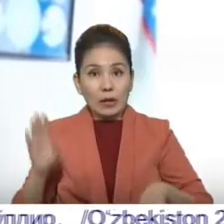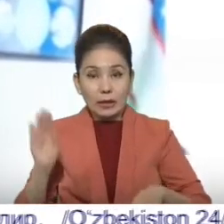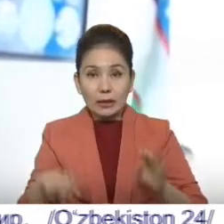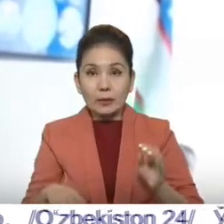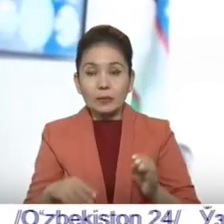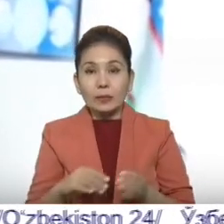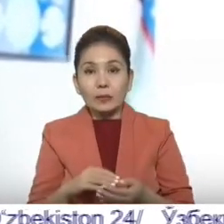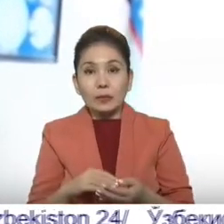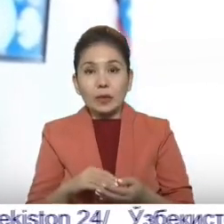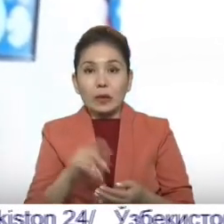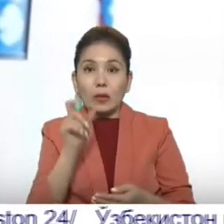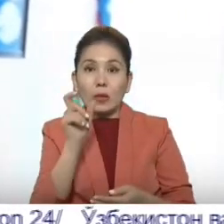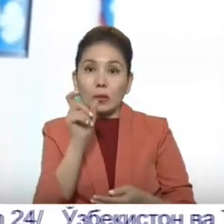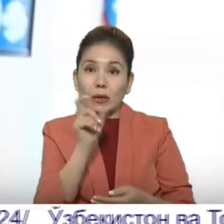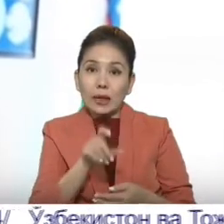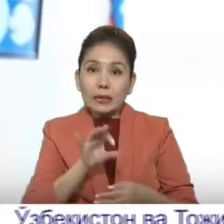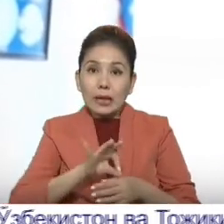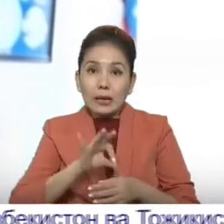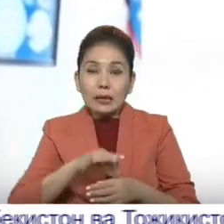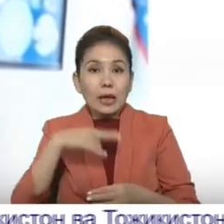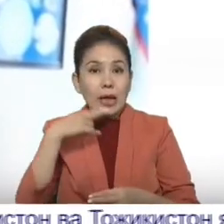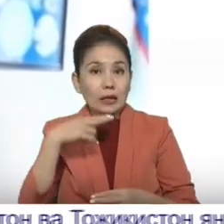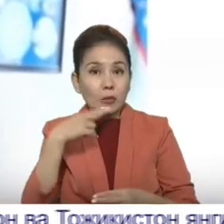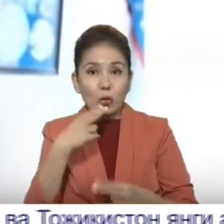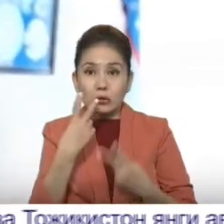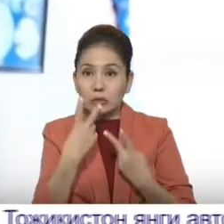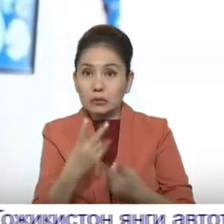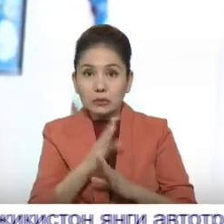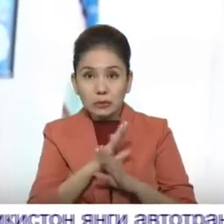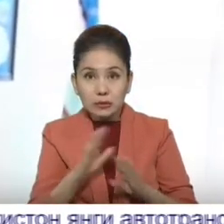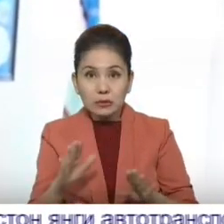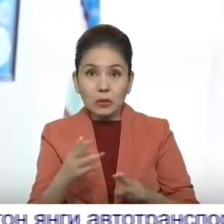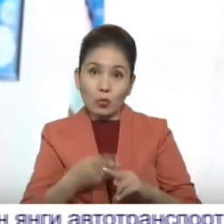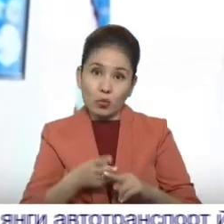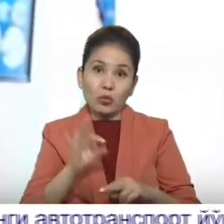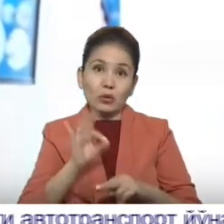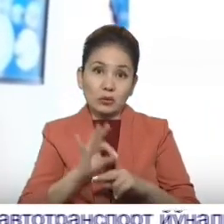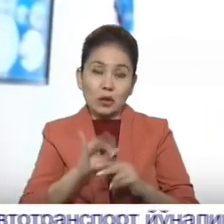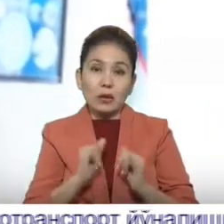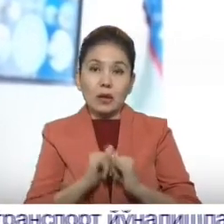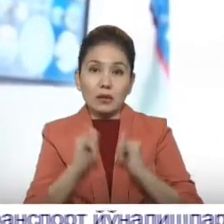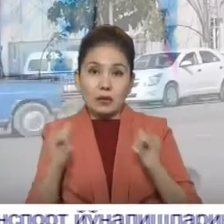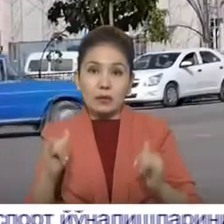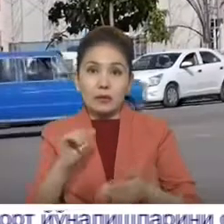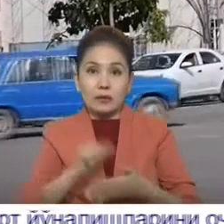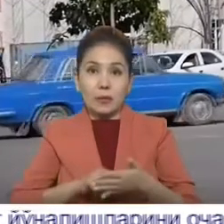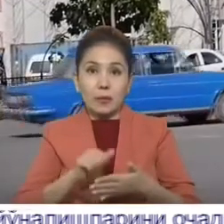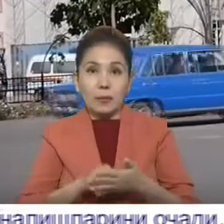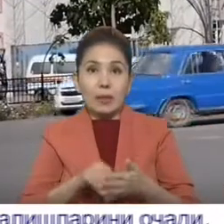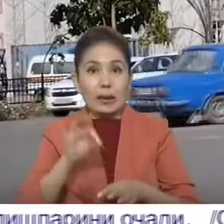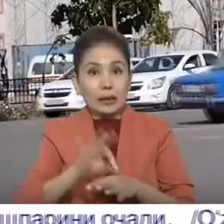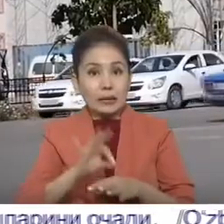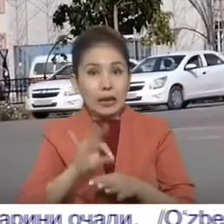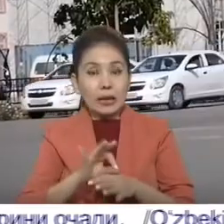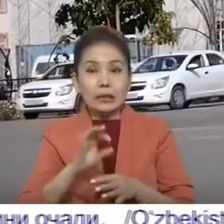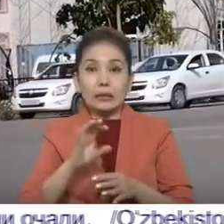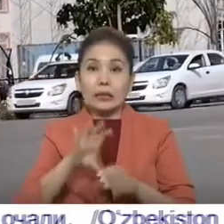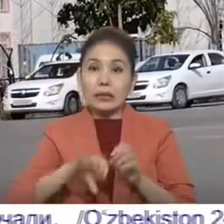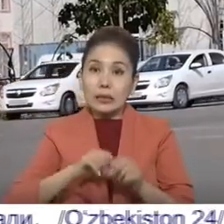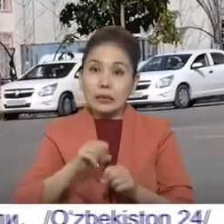va kasallikka nisbatan e'tiborsizlik tufayli bu kasallik avj olib ketish sabablari kuzatildi. Kasallikni yengishda